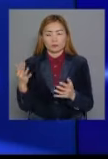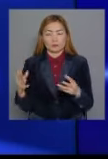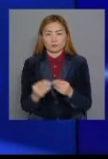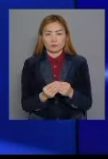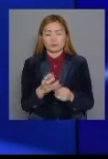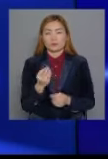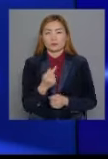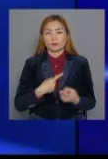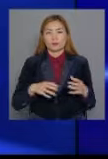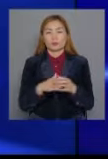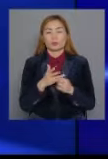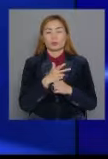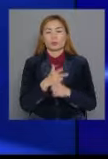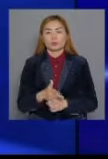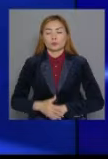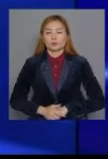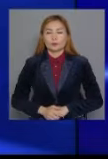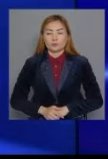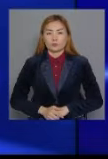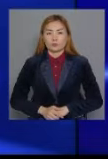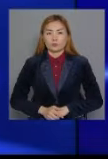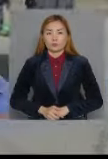а также наша съемочная группа.